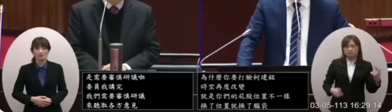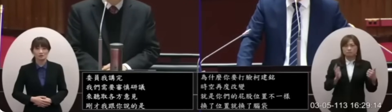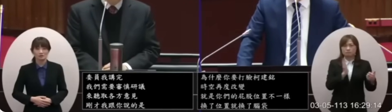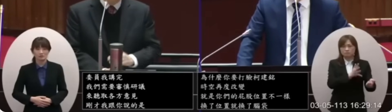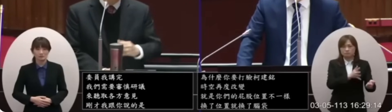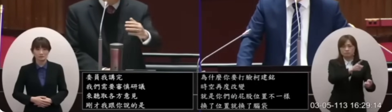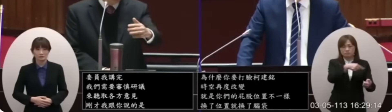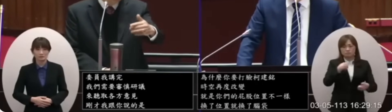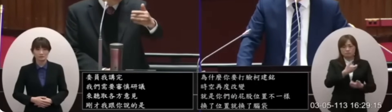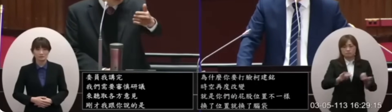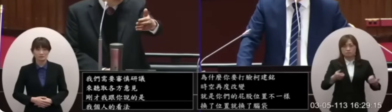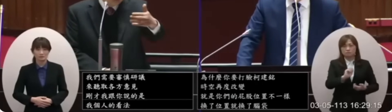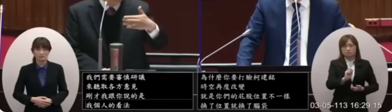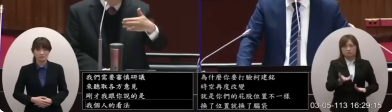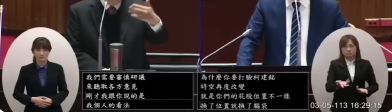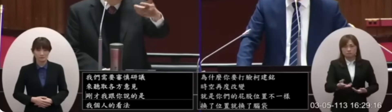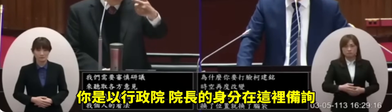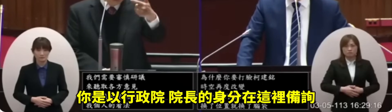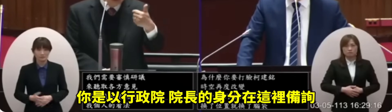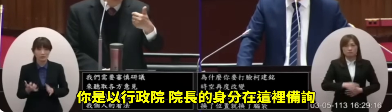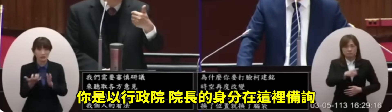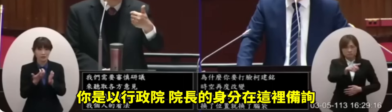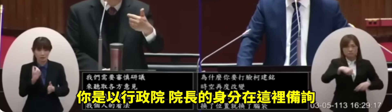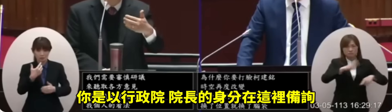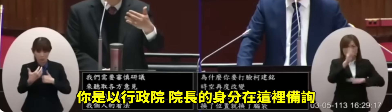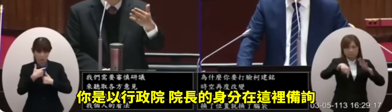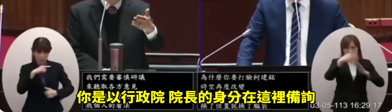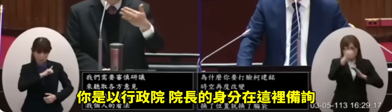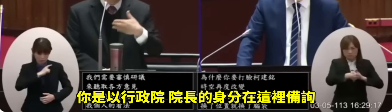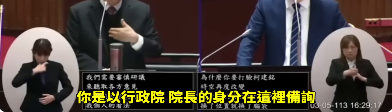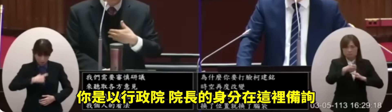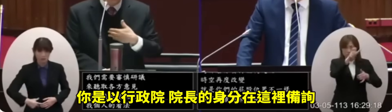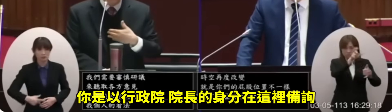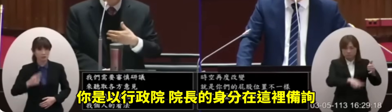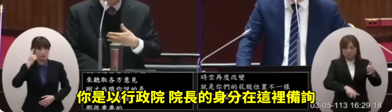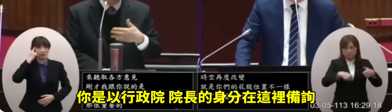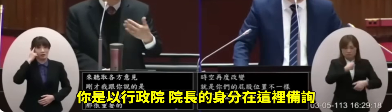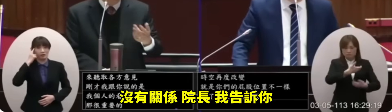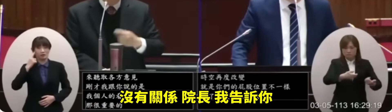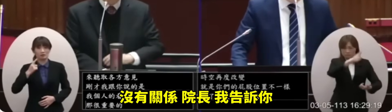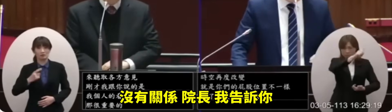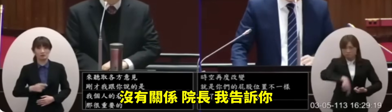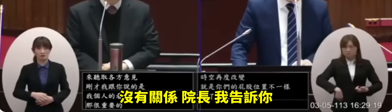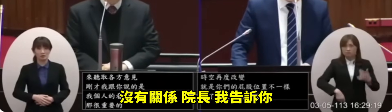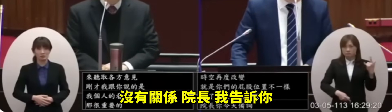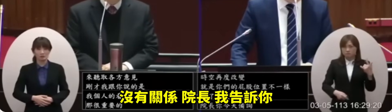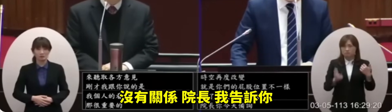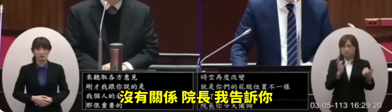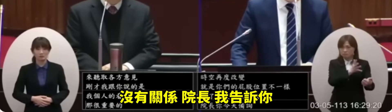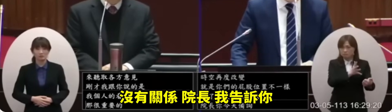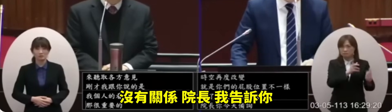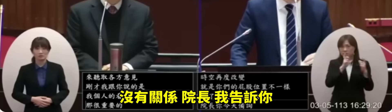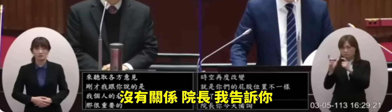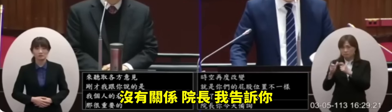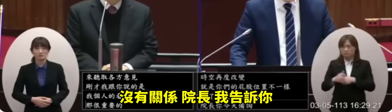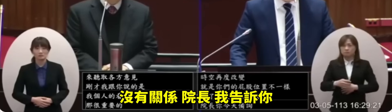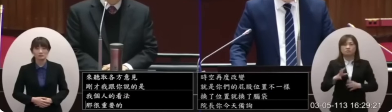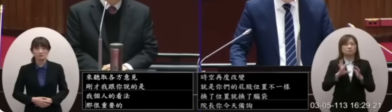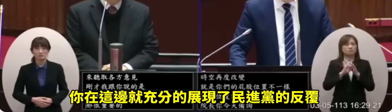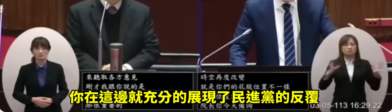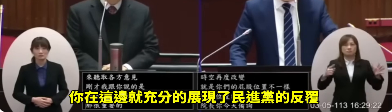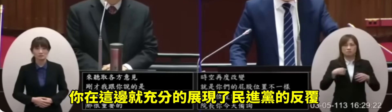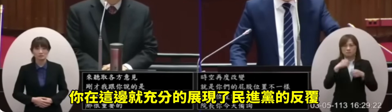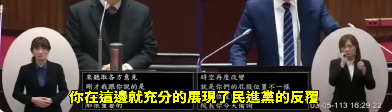的？ 我刚才你问我个人的意见， 是以行政院院长的身份在这里备询， 我 没有关系，院长，我告诉